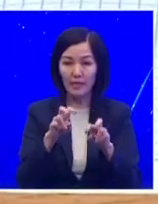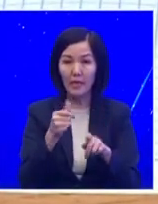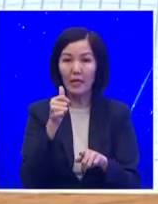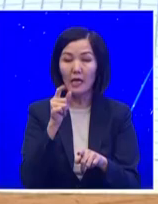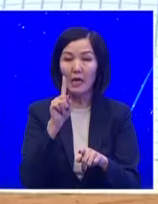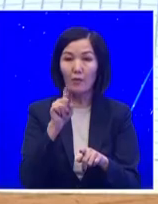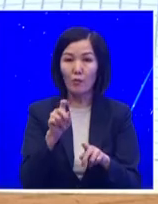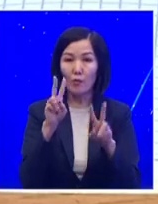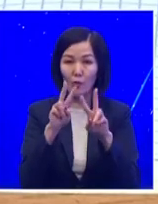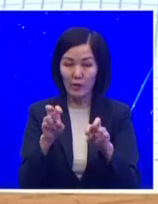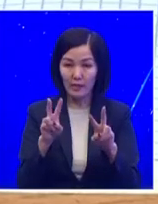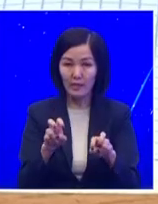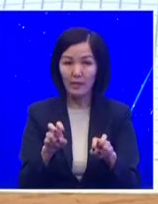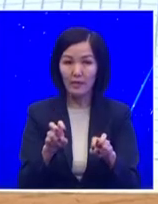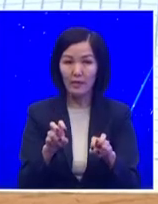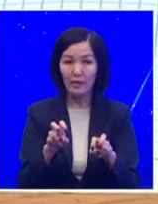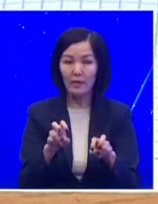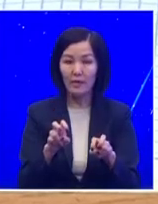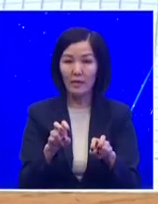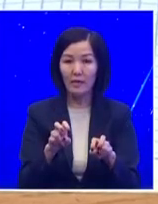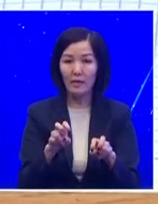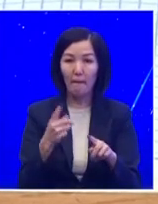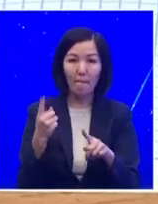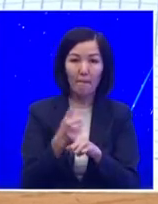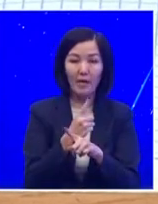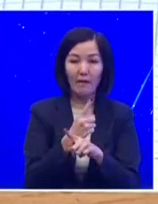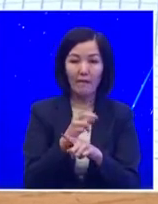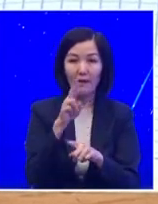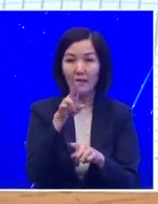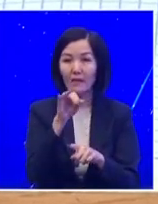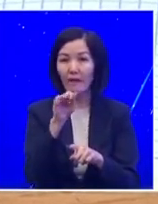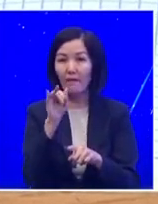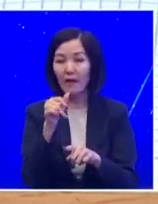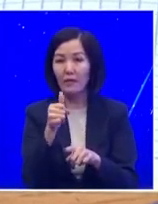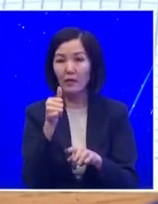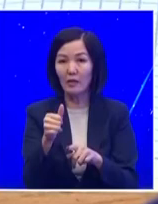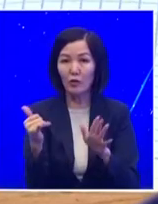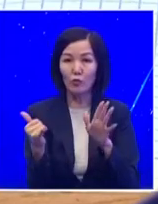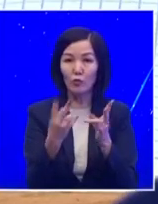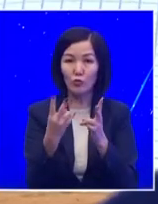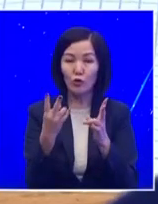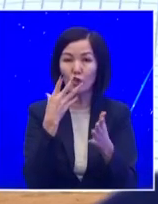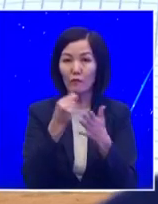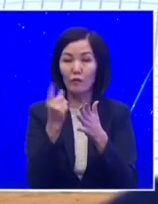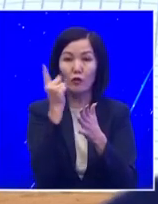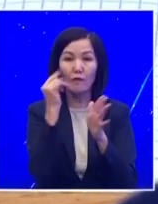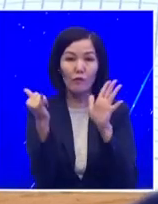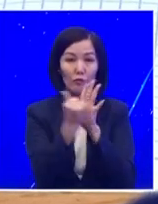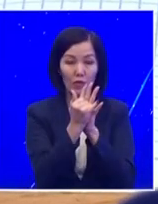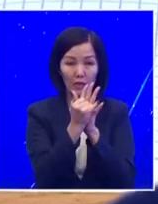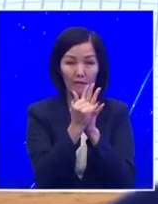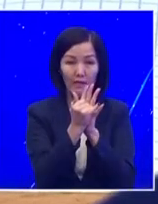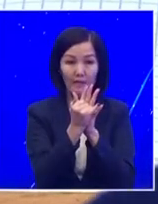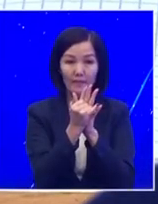нажать на поиск, выходит первое приложение «Де-факто ФМ», и вы его устанавливаете. Нажимаете